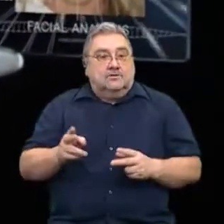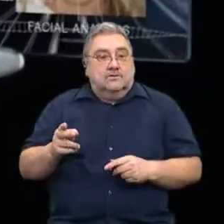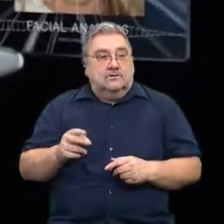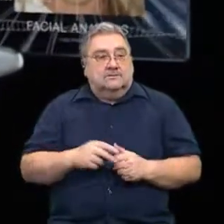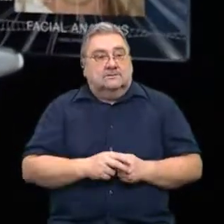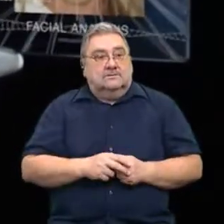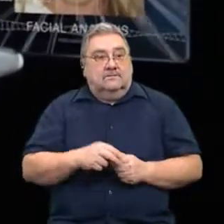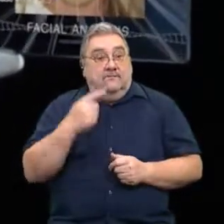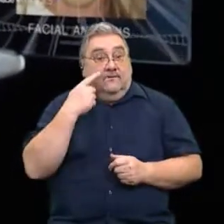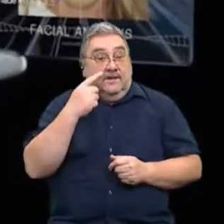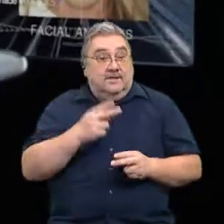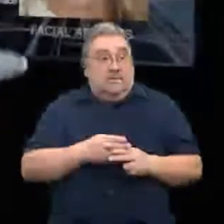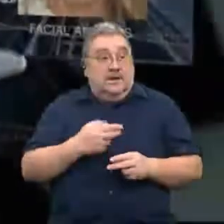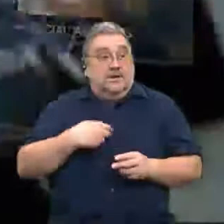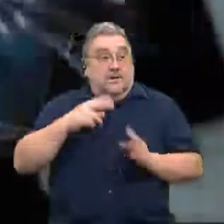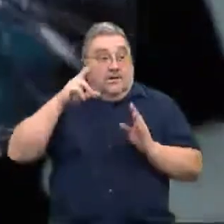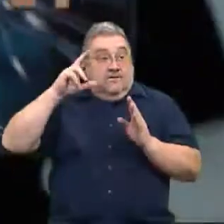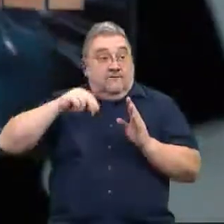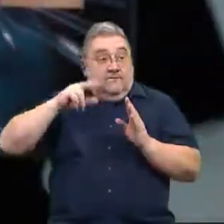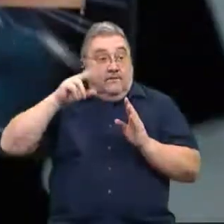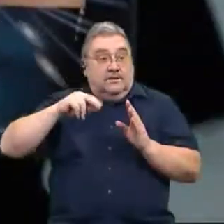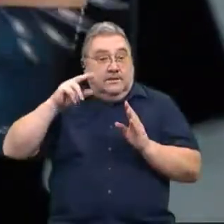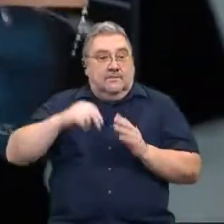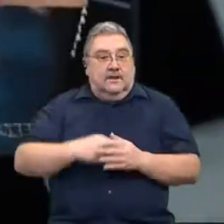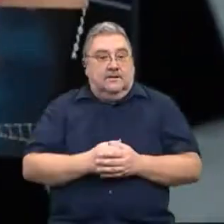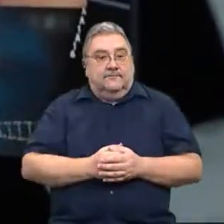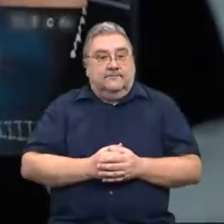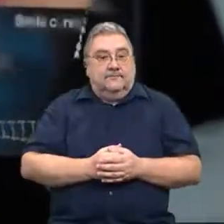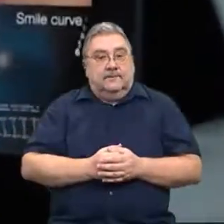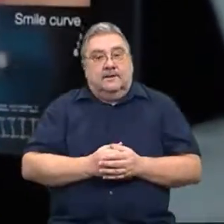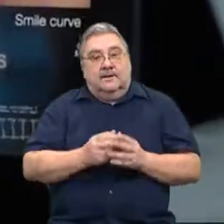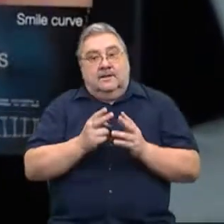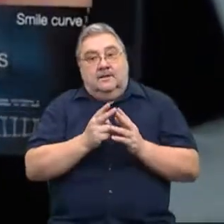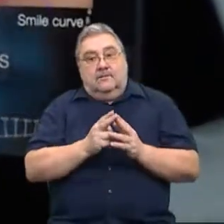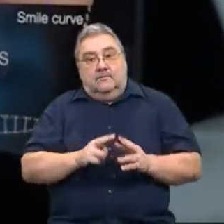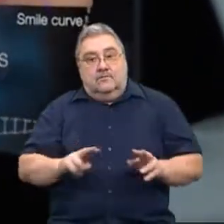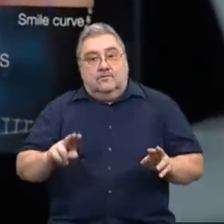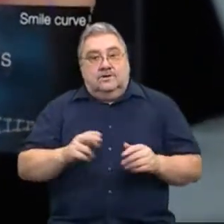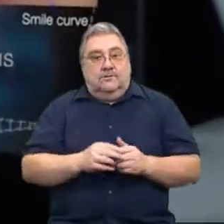vidět, když si to vyfotíme v nějakých pohledech, tak